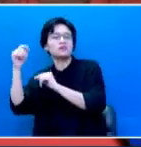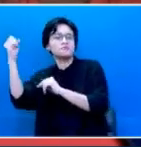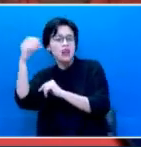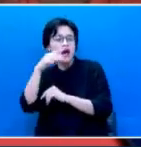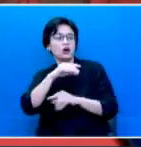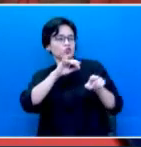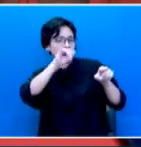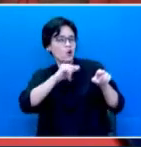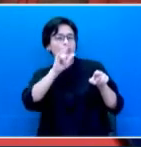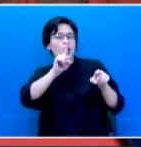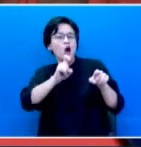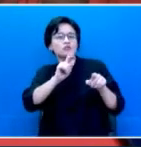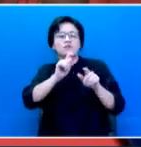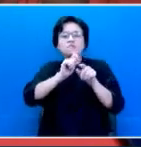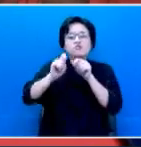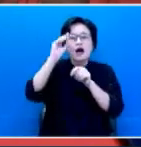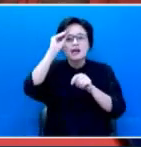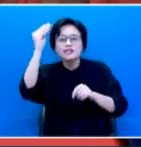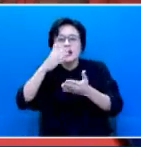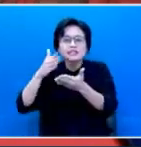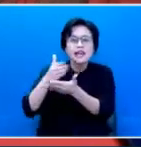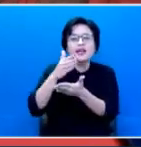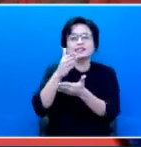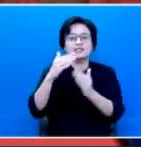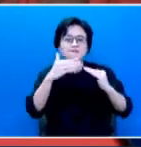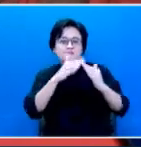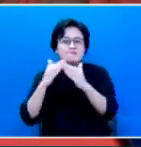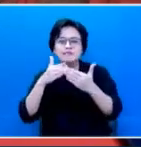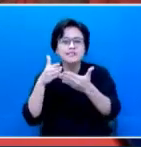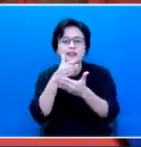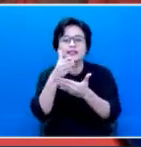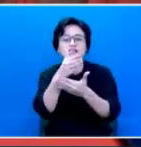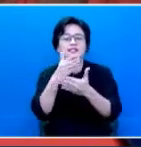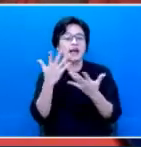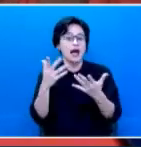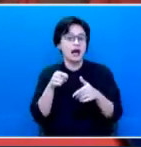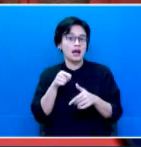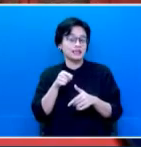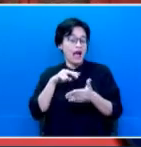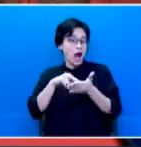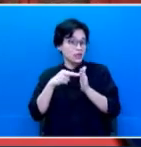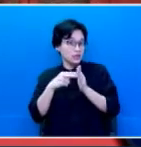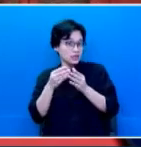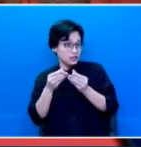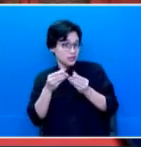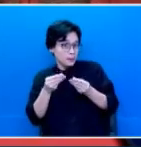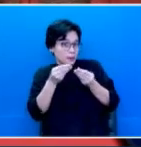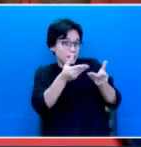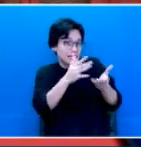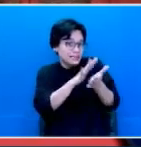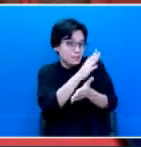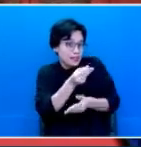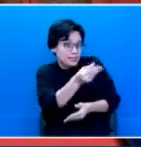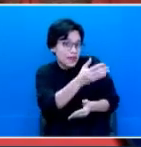anda lihatnya ini bahwa PDIP masih menanti memberikan kesempatan untuk Jokowi supaya tidak tidak